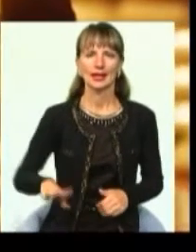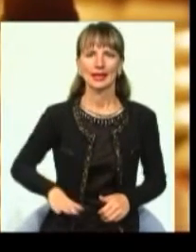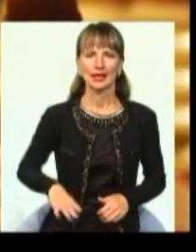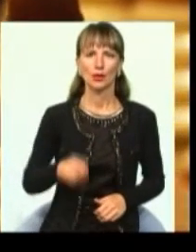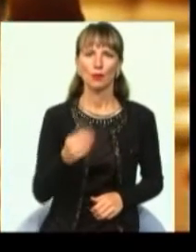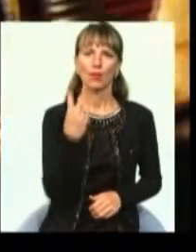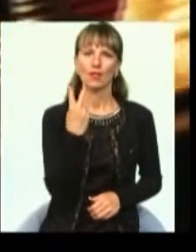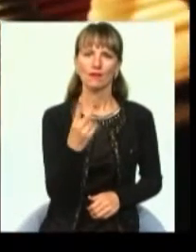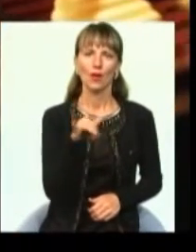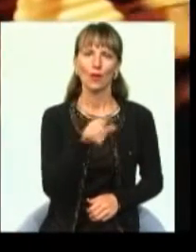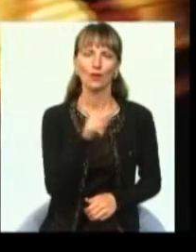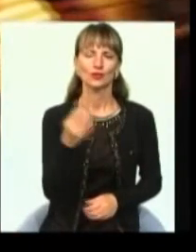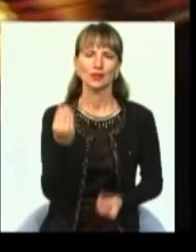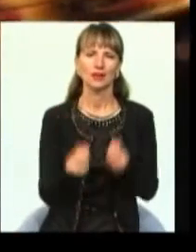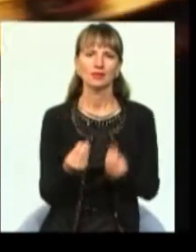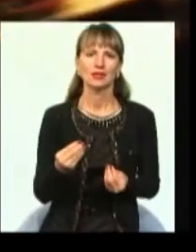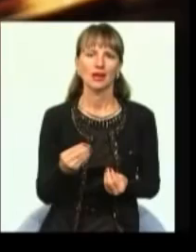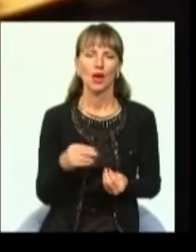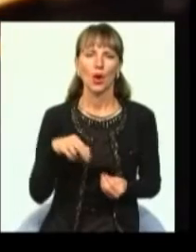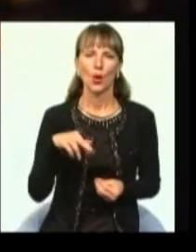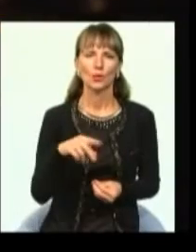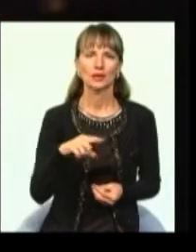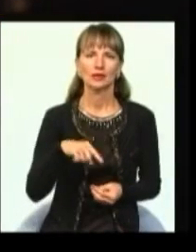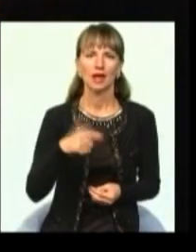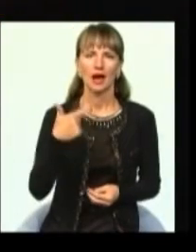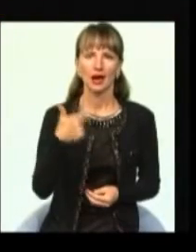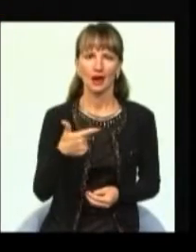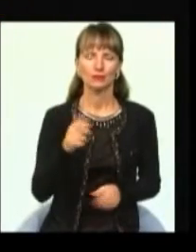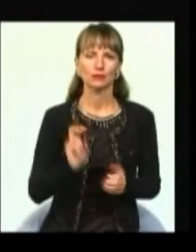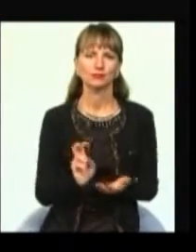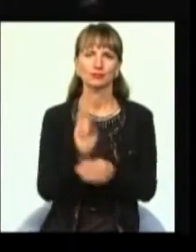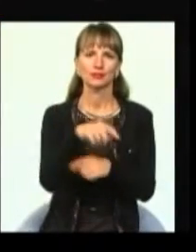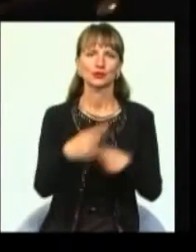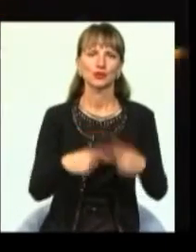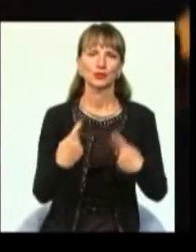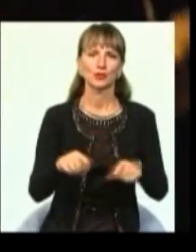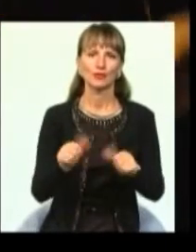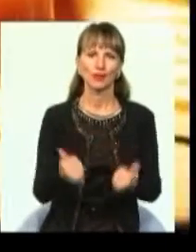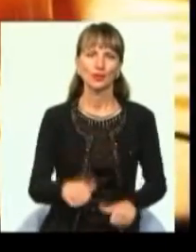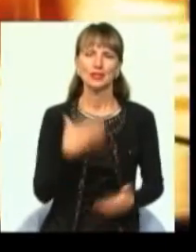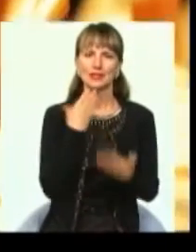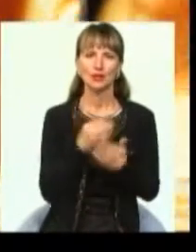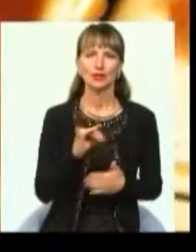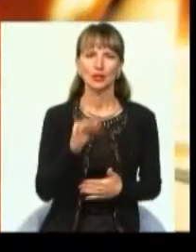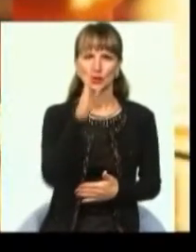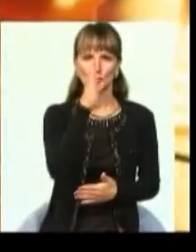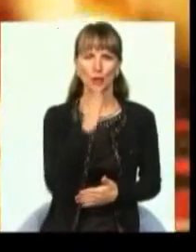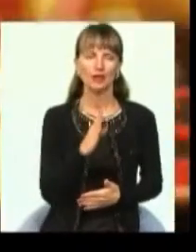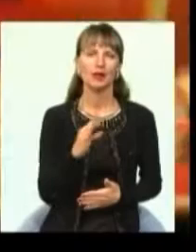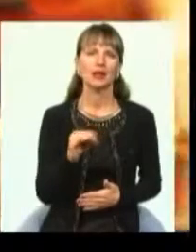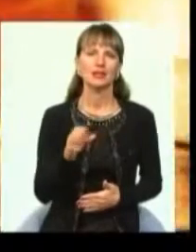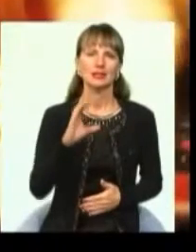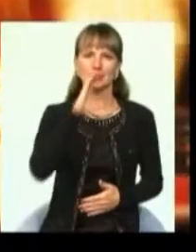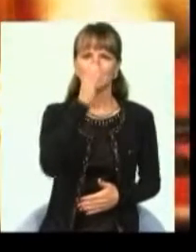2 в кожного гравця. Кінь ходить літерою «Г» та може перестрибувати через інші фігури – свої та суперника. Слони